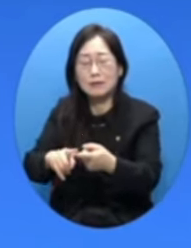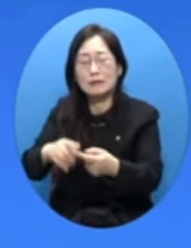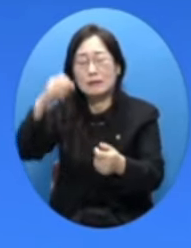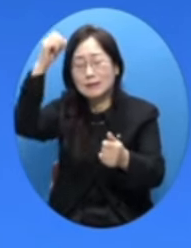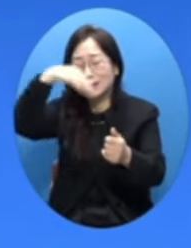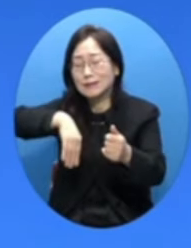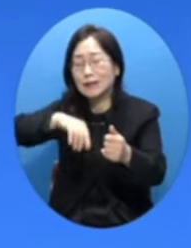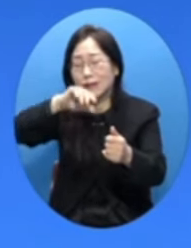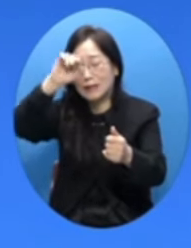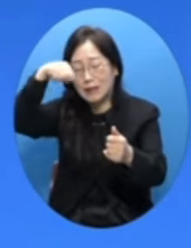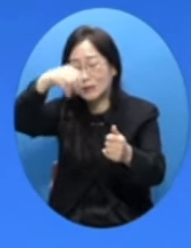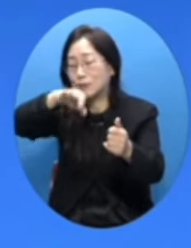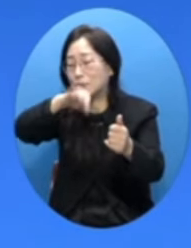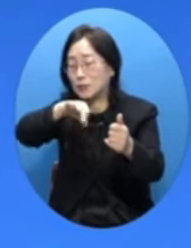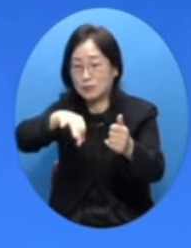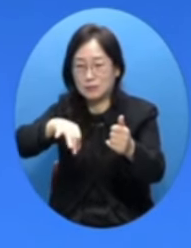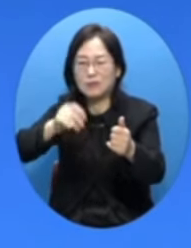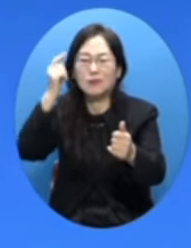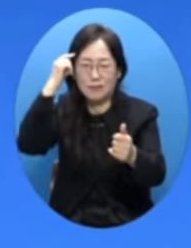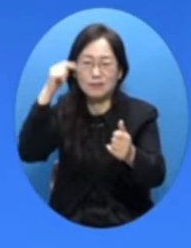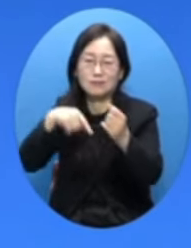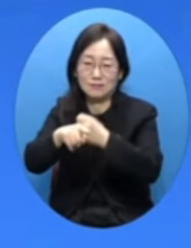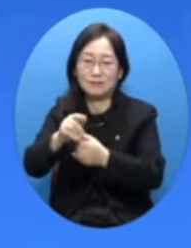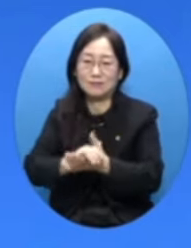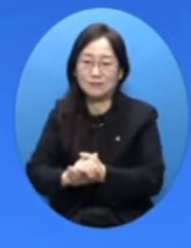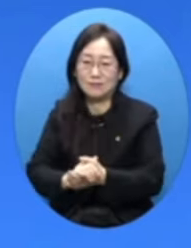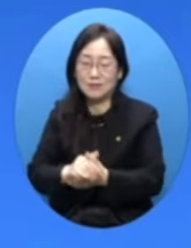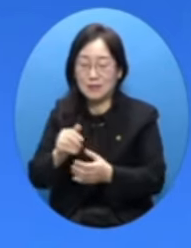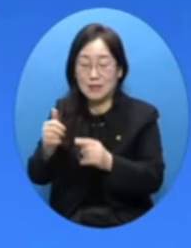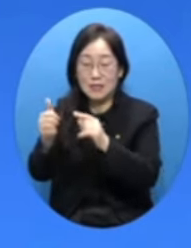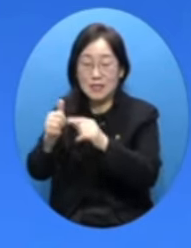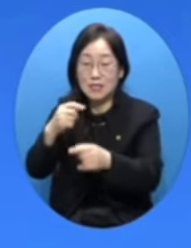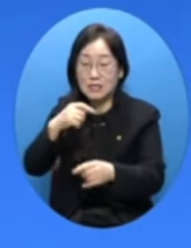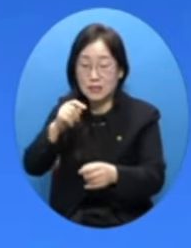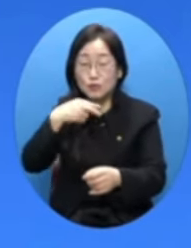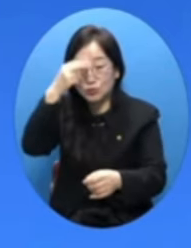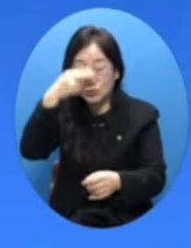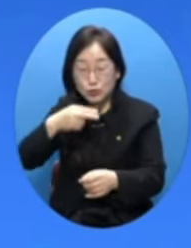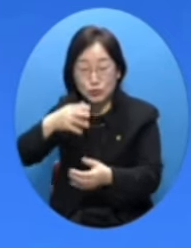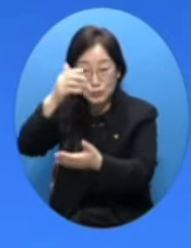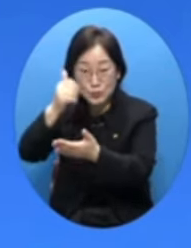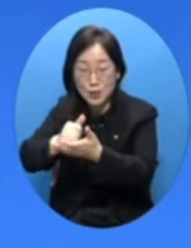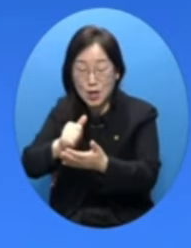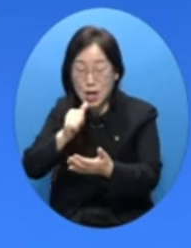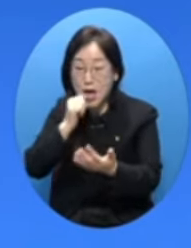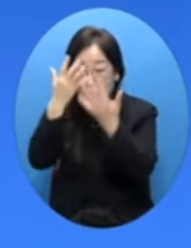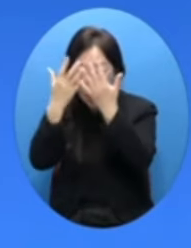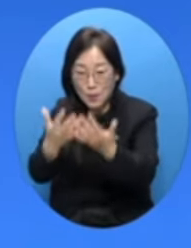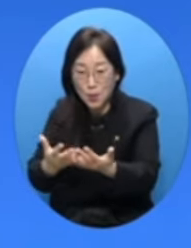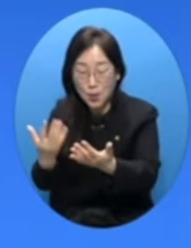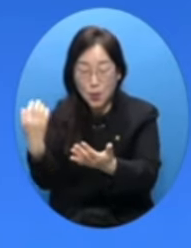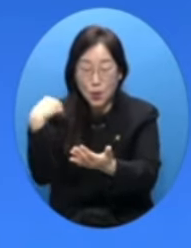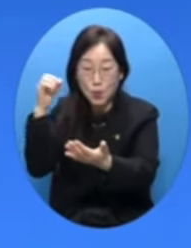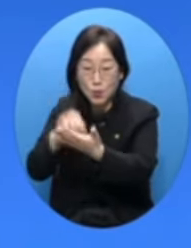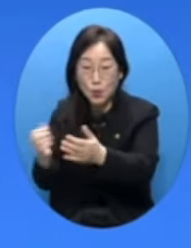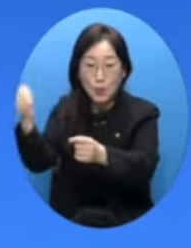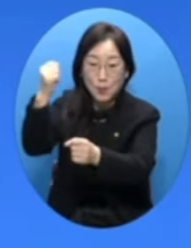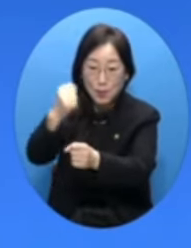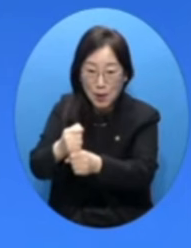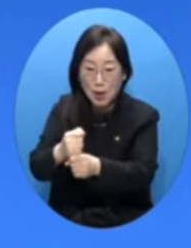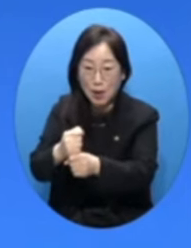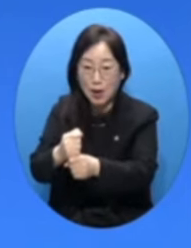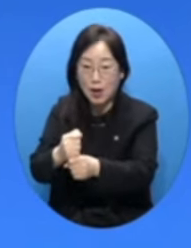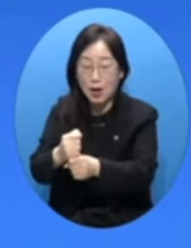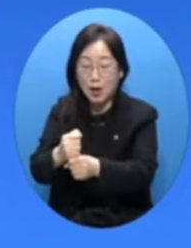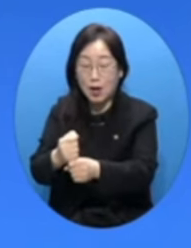않았습니다. 자기가 감옥에서 풀려나 복지된다고 하는 그 정말 생명 같은 소식을 전해주었음에도